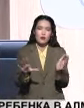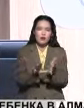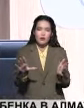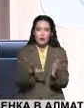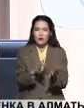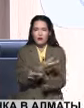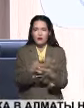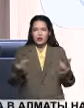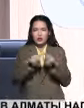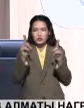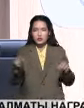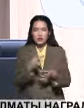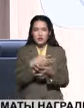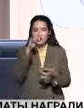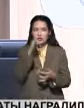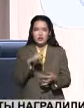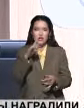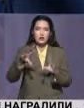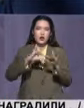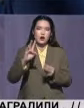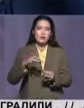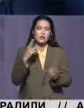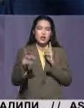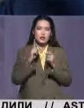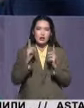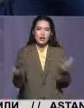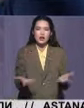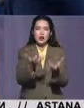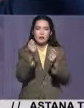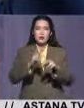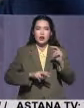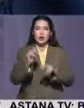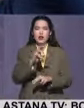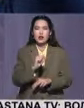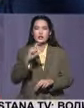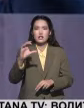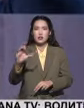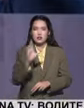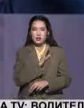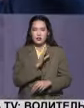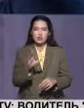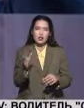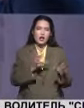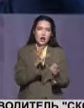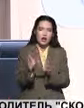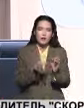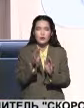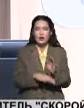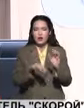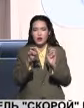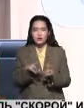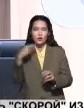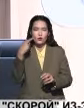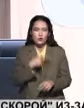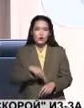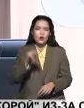года граждане Казахстана на общенациональном референдуме поддержали строительство атомной электростанции. Мы стремимся обеспечить безопасность и эффективность